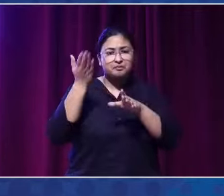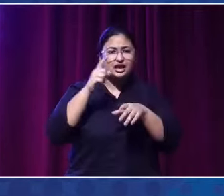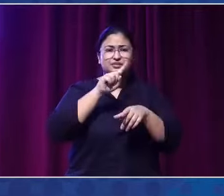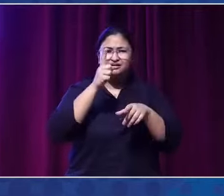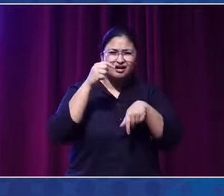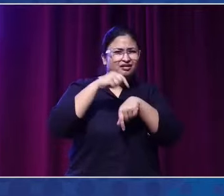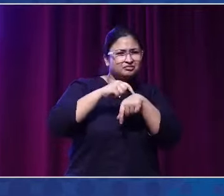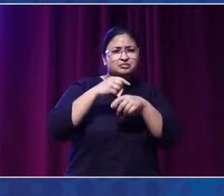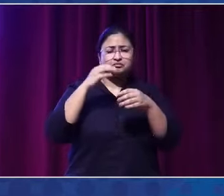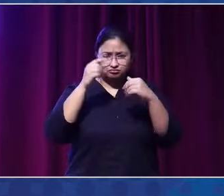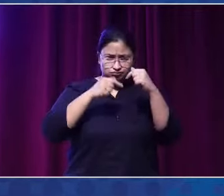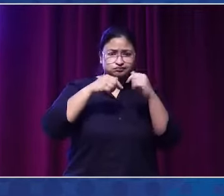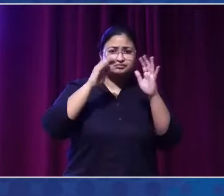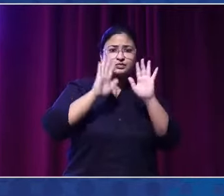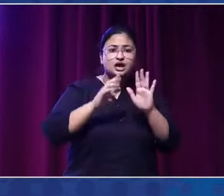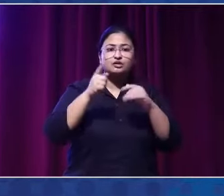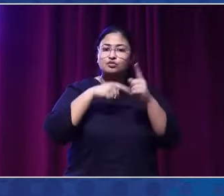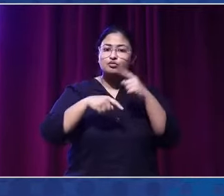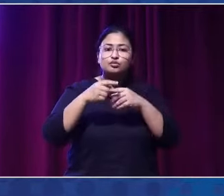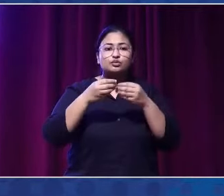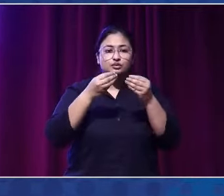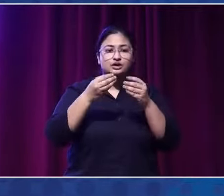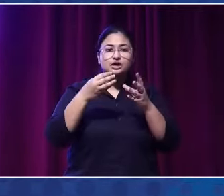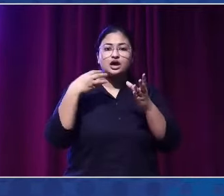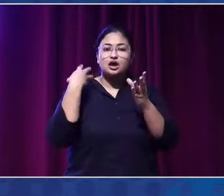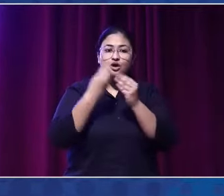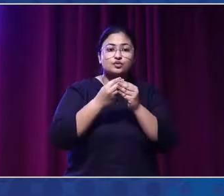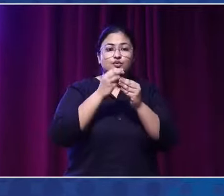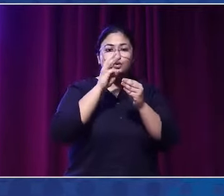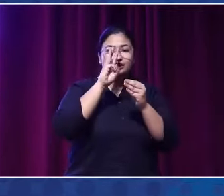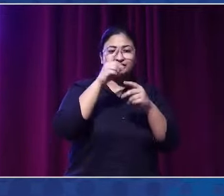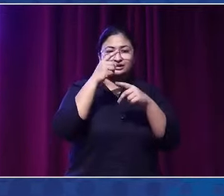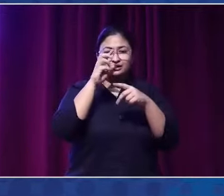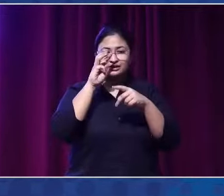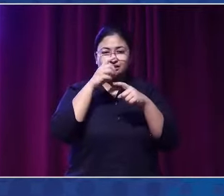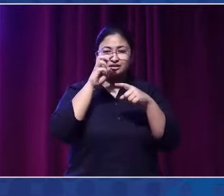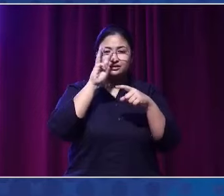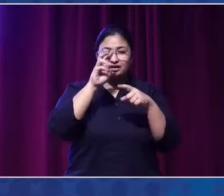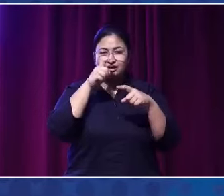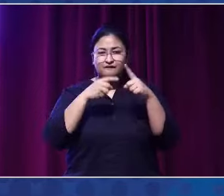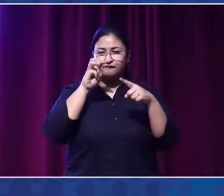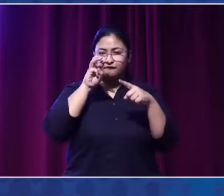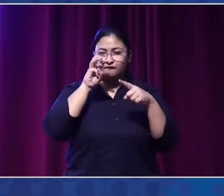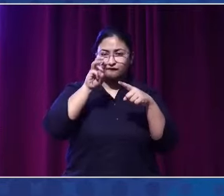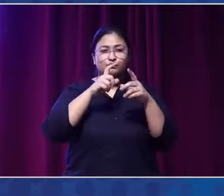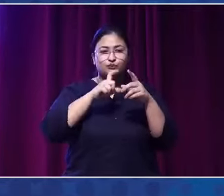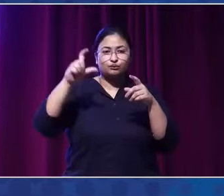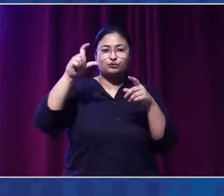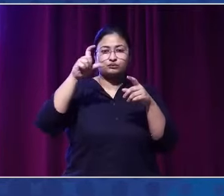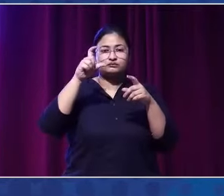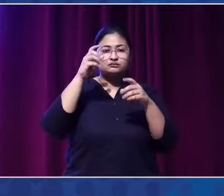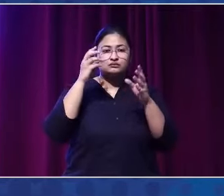स्टेट असेंबलीज के, उनको सबको मिलाइए तो वहां भी 3,500 crore का खर्च है. क्यों?